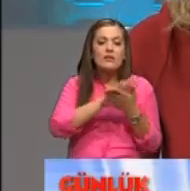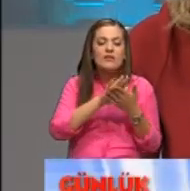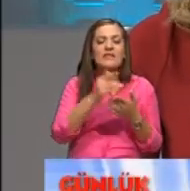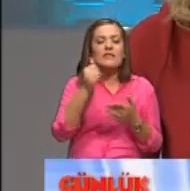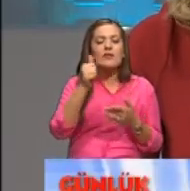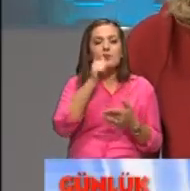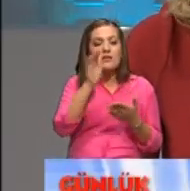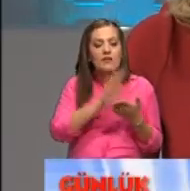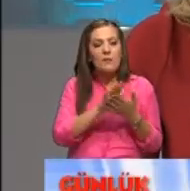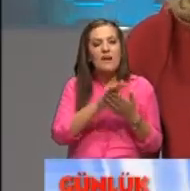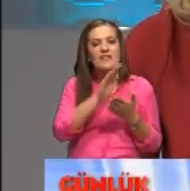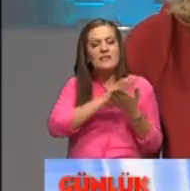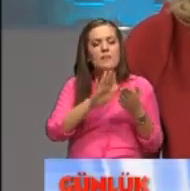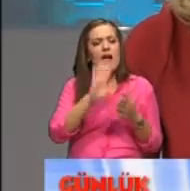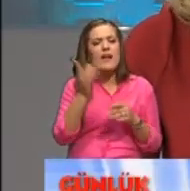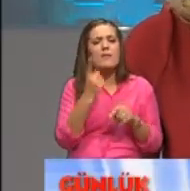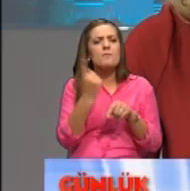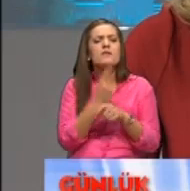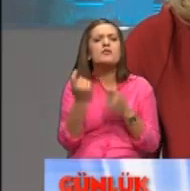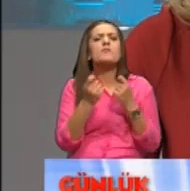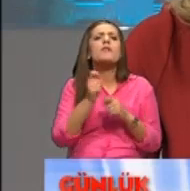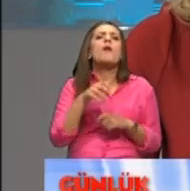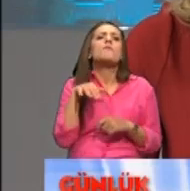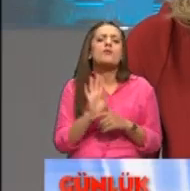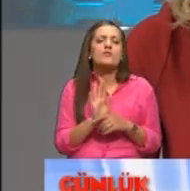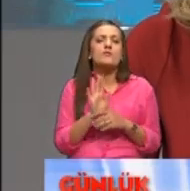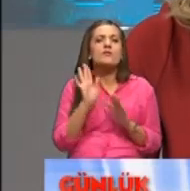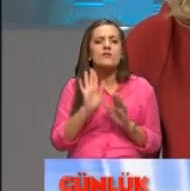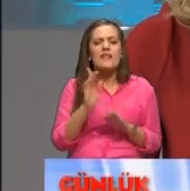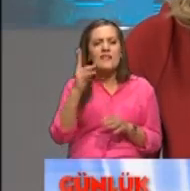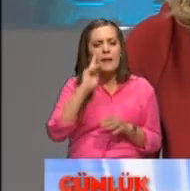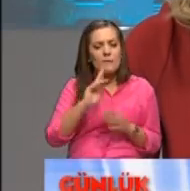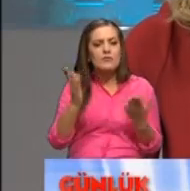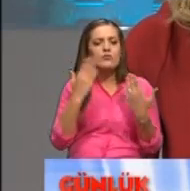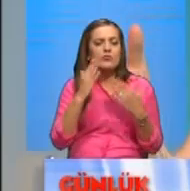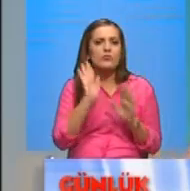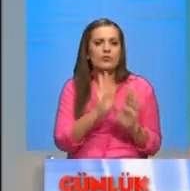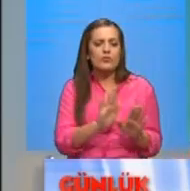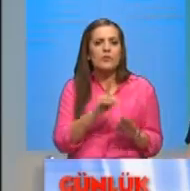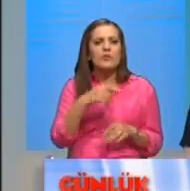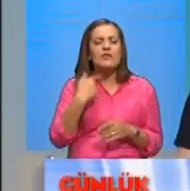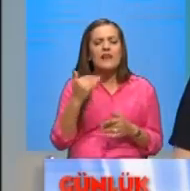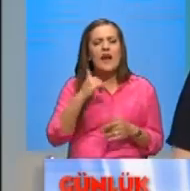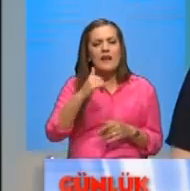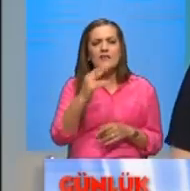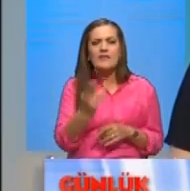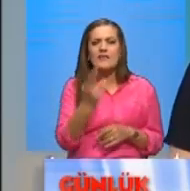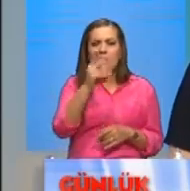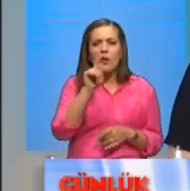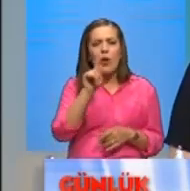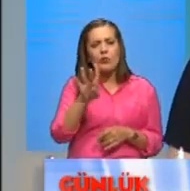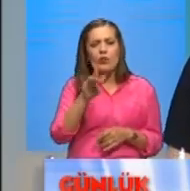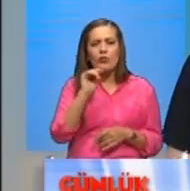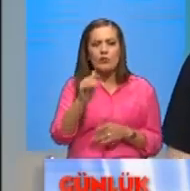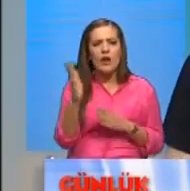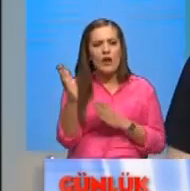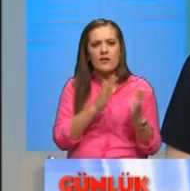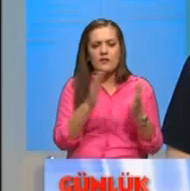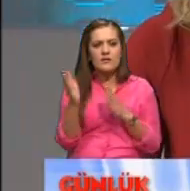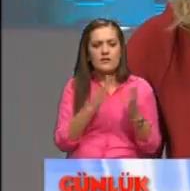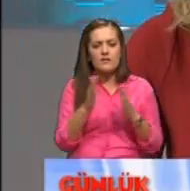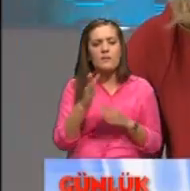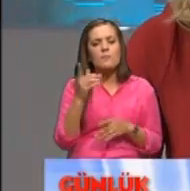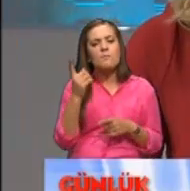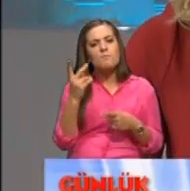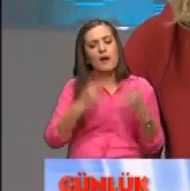yıkama, silme gibi herhangi bir işlem yapmıyoruz. Zaten 5-6 gün içinde de yaklaşık 7-14 gün arasında düşüyor.